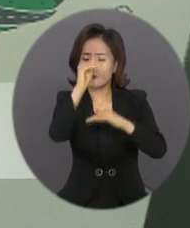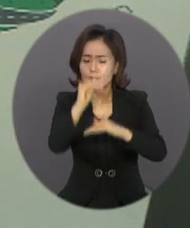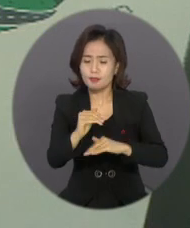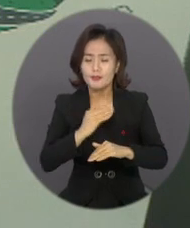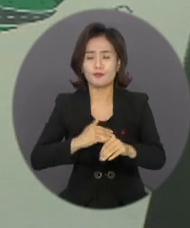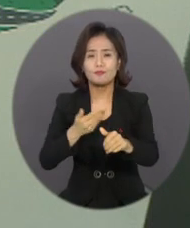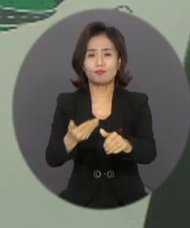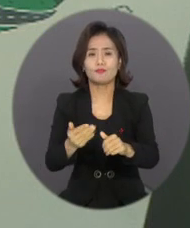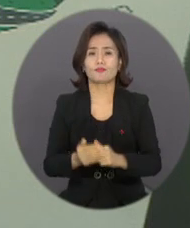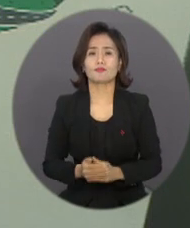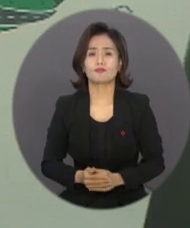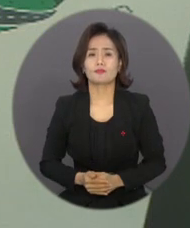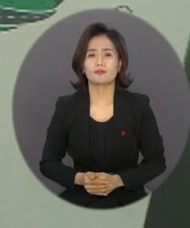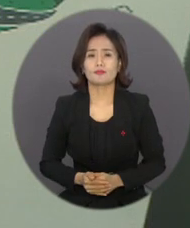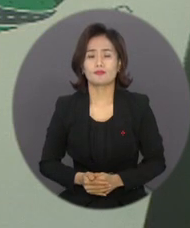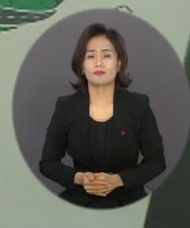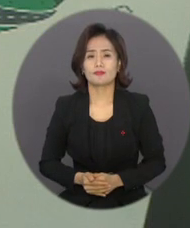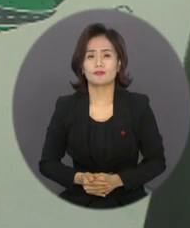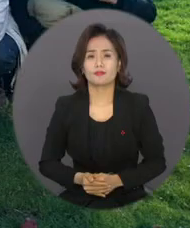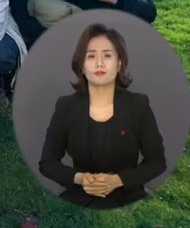김진선 기자가 취재했습니다